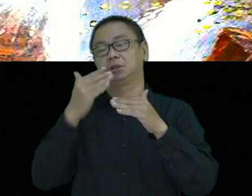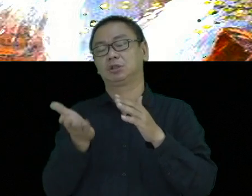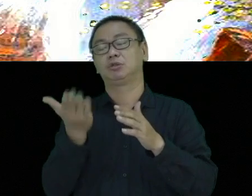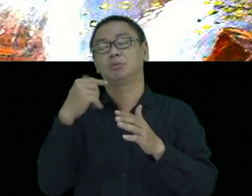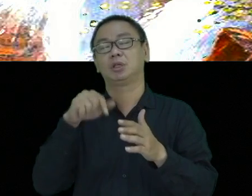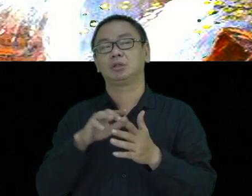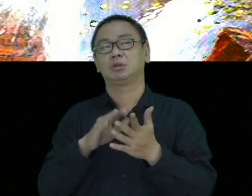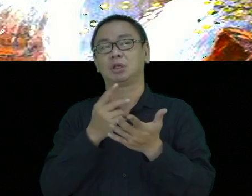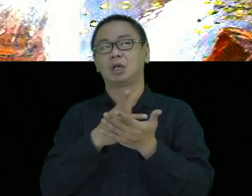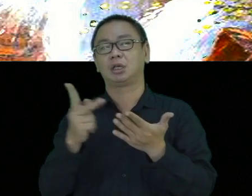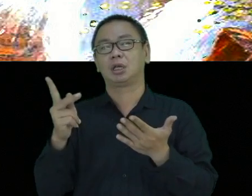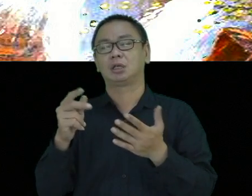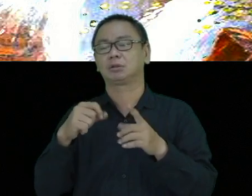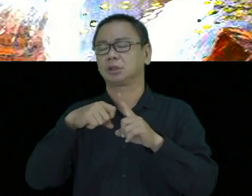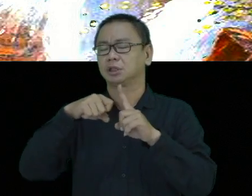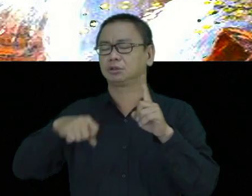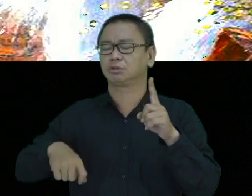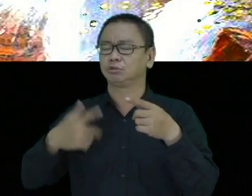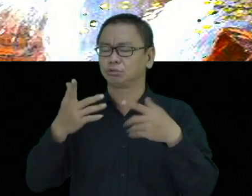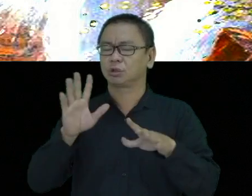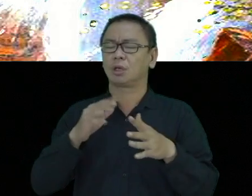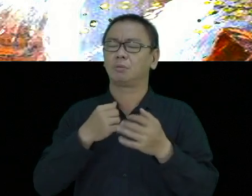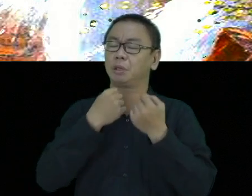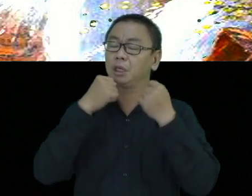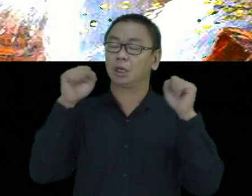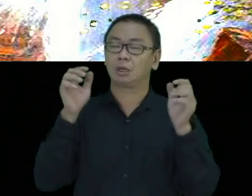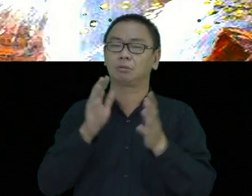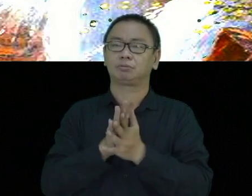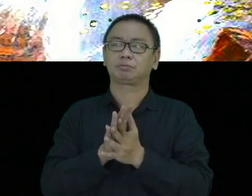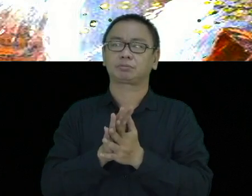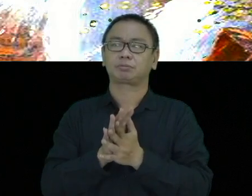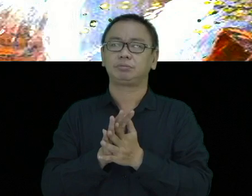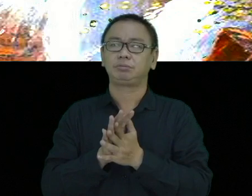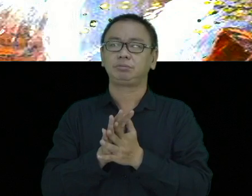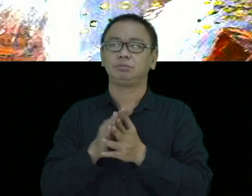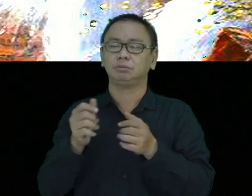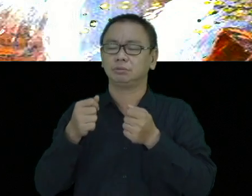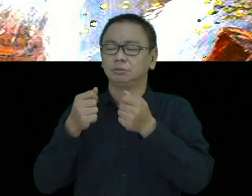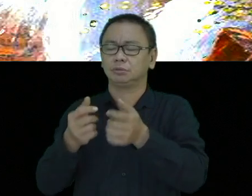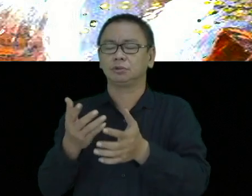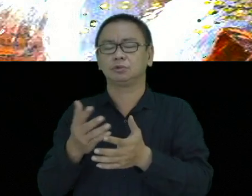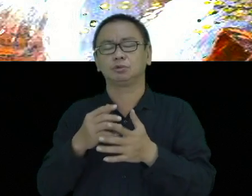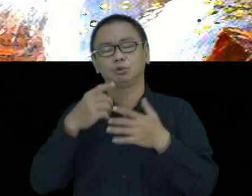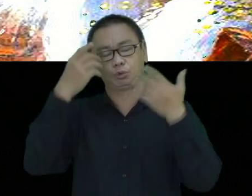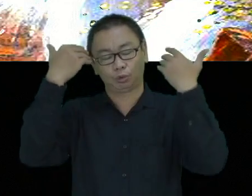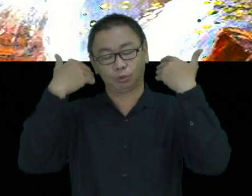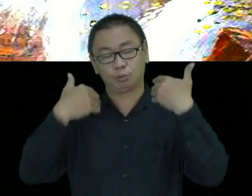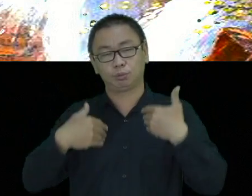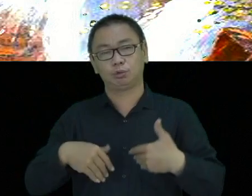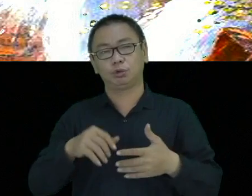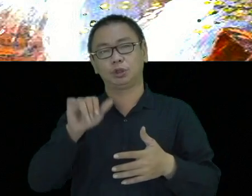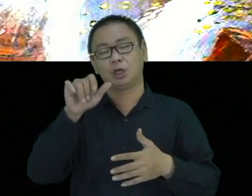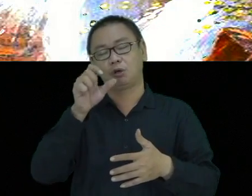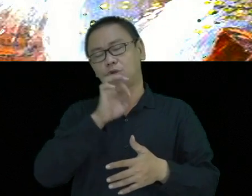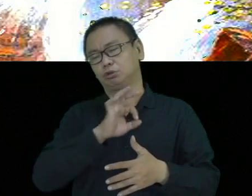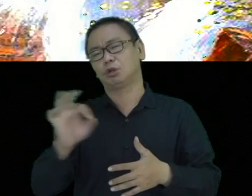telah menang, meninggalkan kubur yang kosong dan menawarkan kehidupan setelah kematiannya. Dan